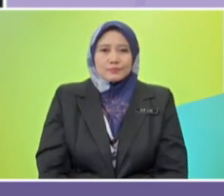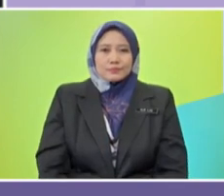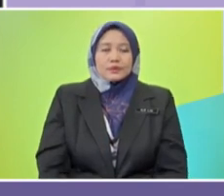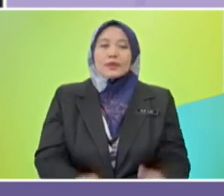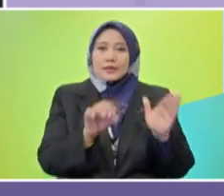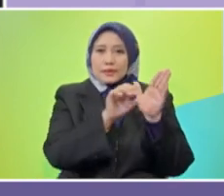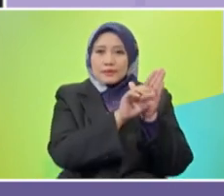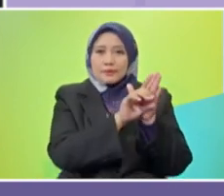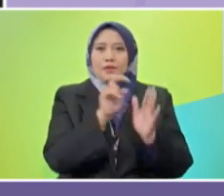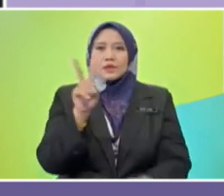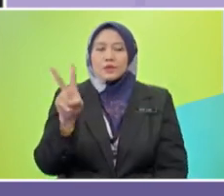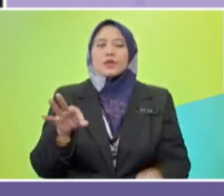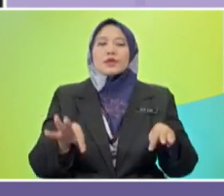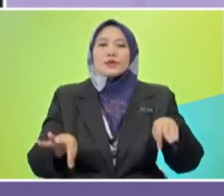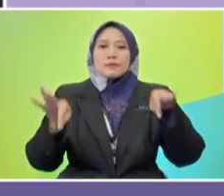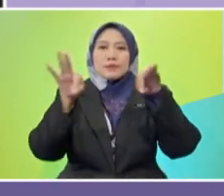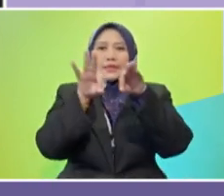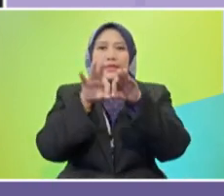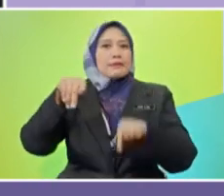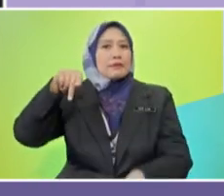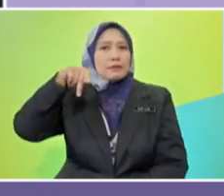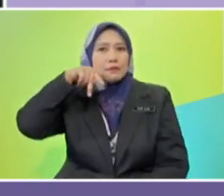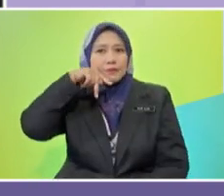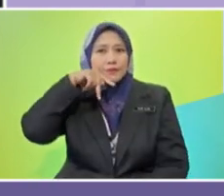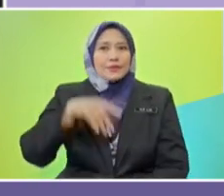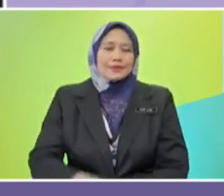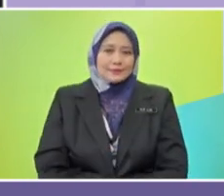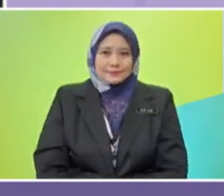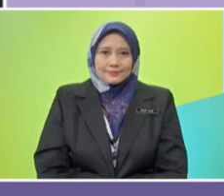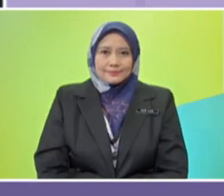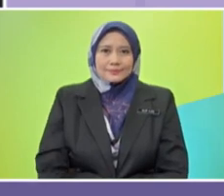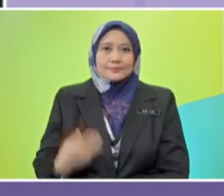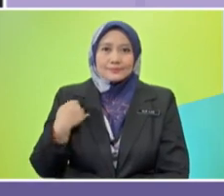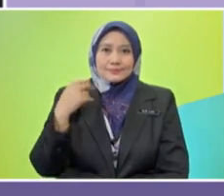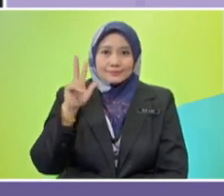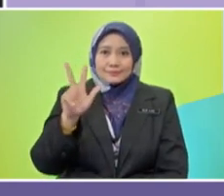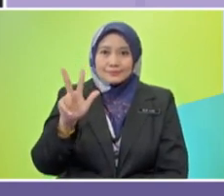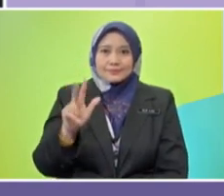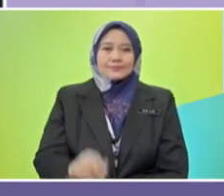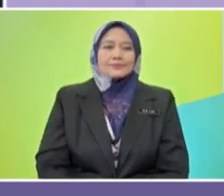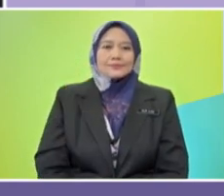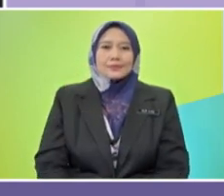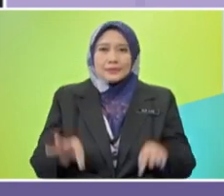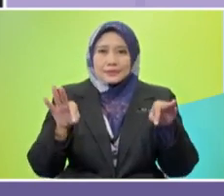gambar kepentingan protein. Ha. Ada tiga kat situ.